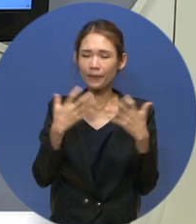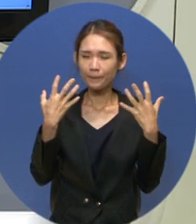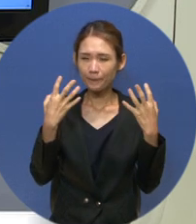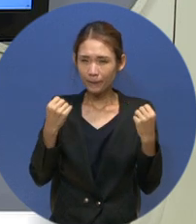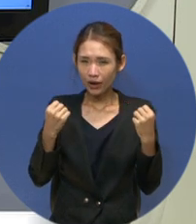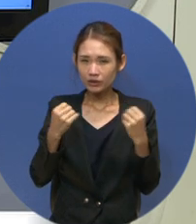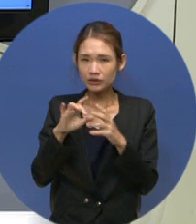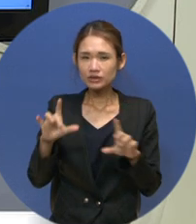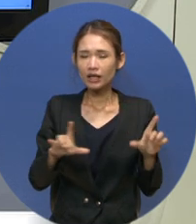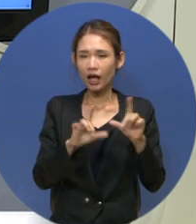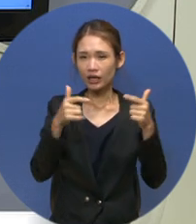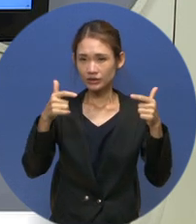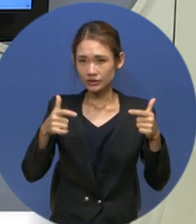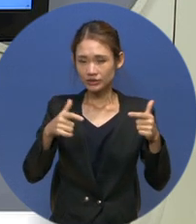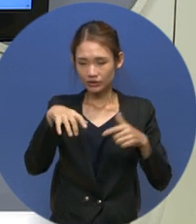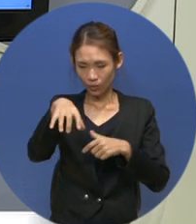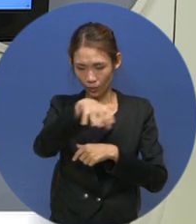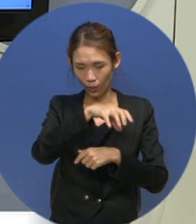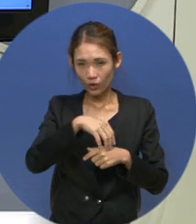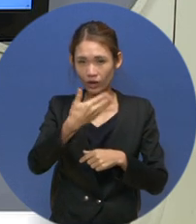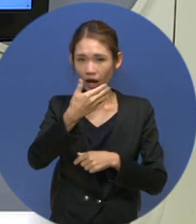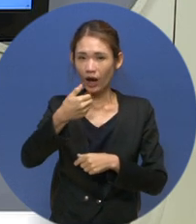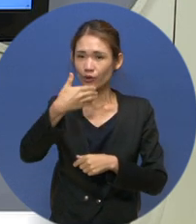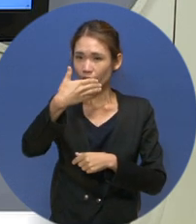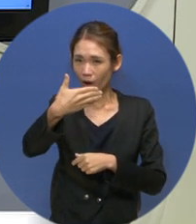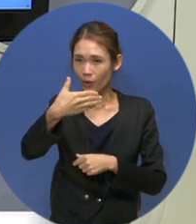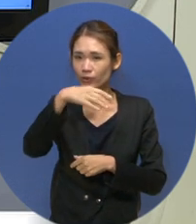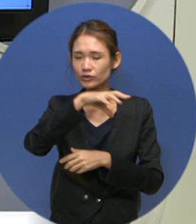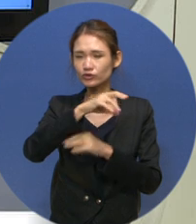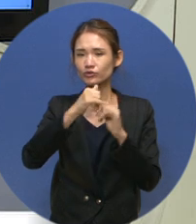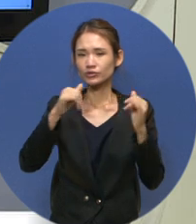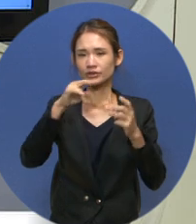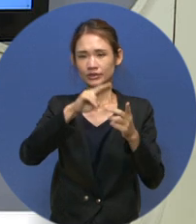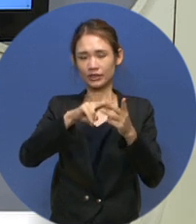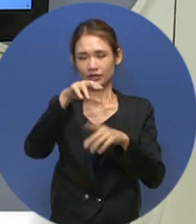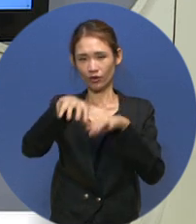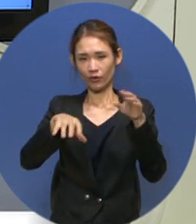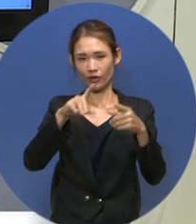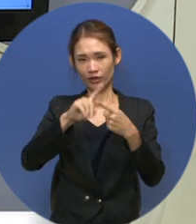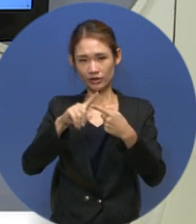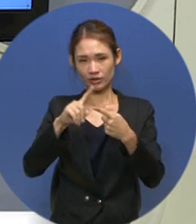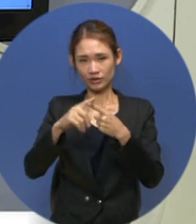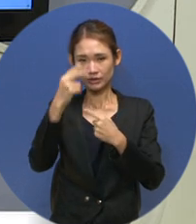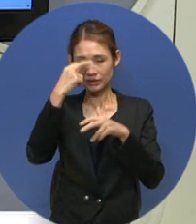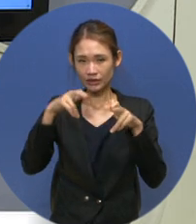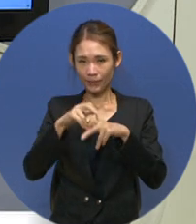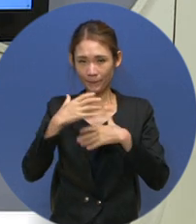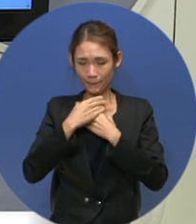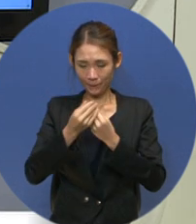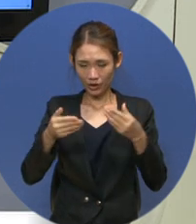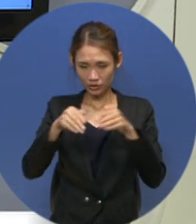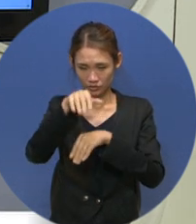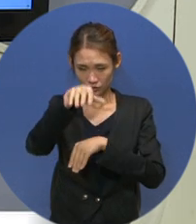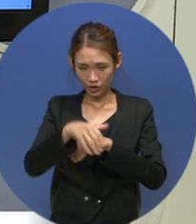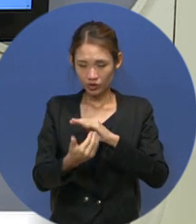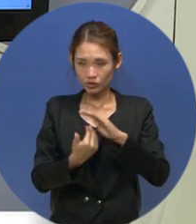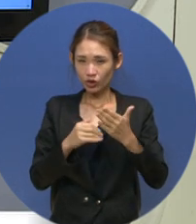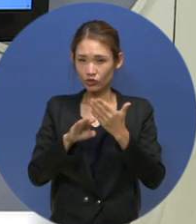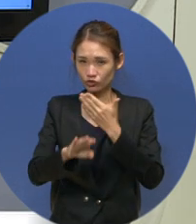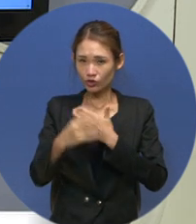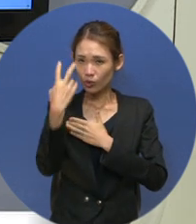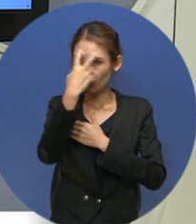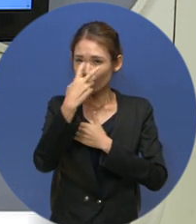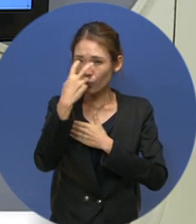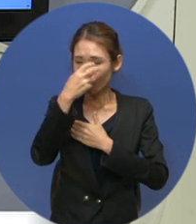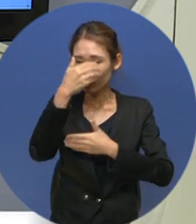높은 수도권지역 99개의 주민 센터를 중심으로 시각 짝이 편의시설 설치 4 호 모니터링을